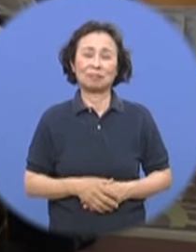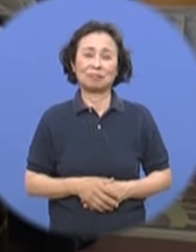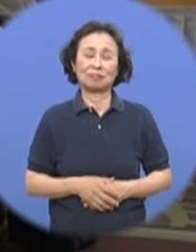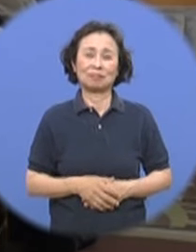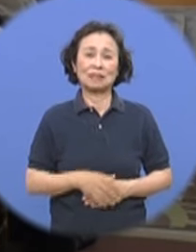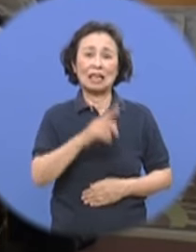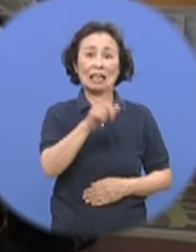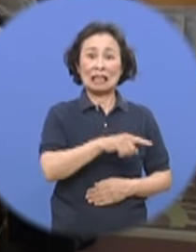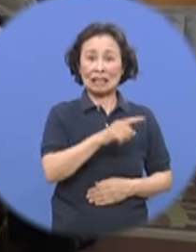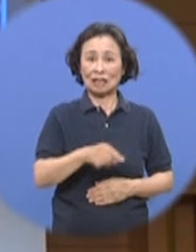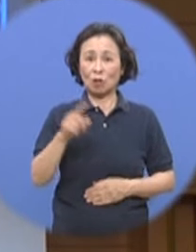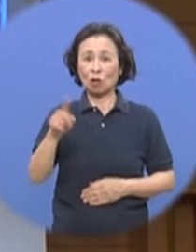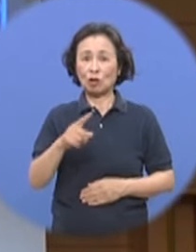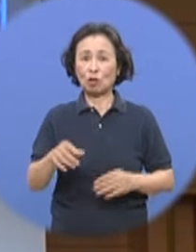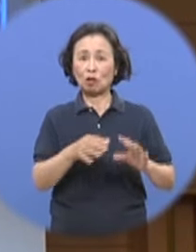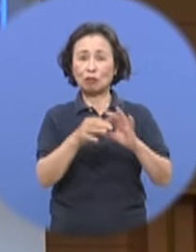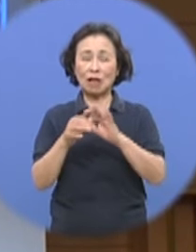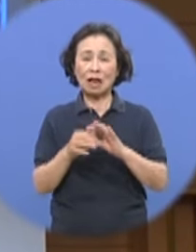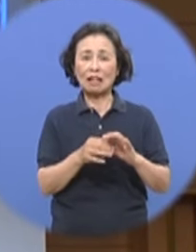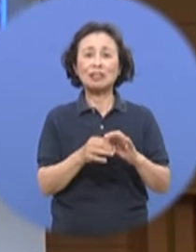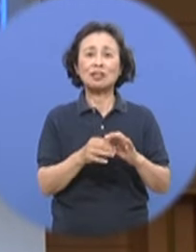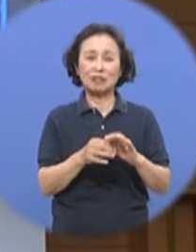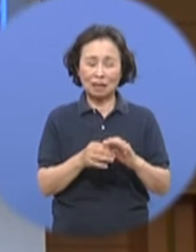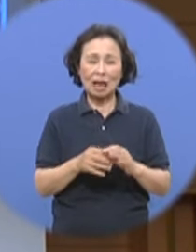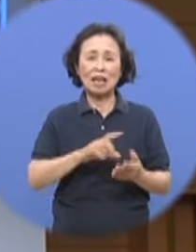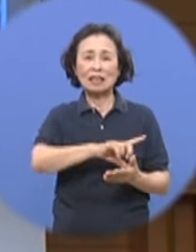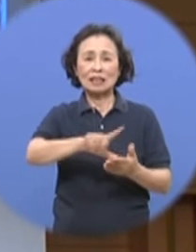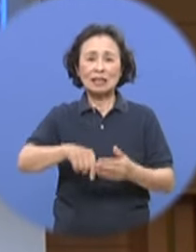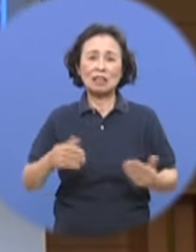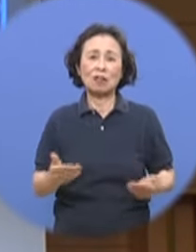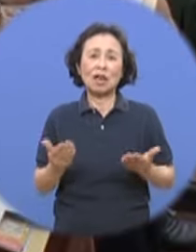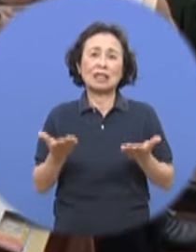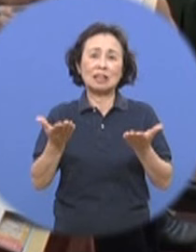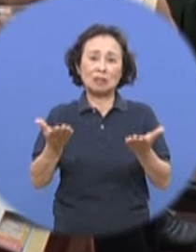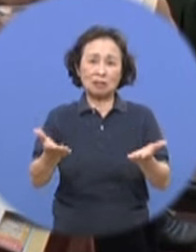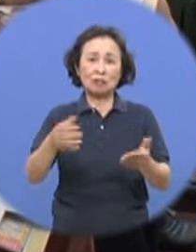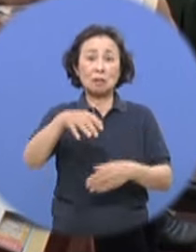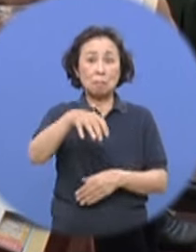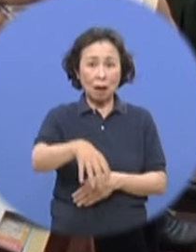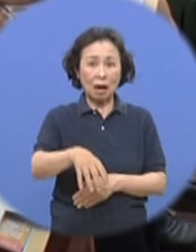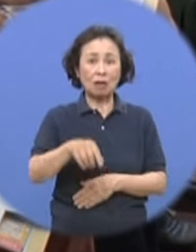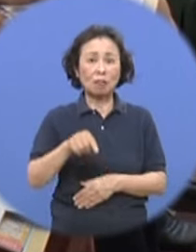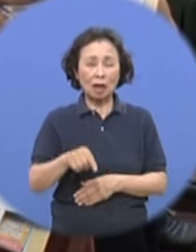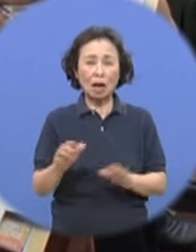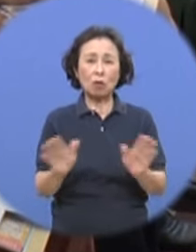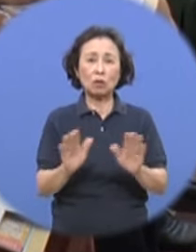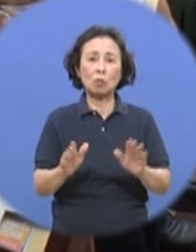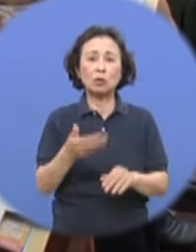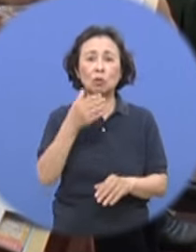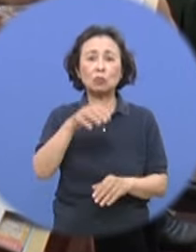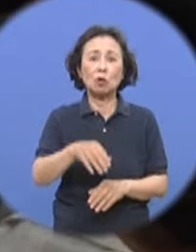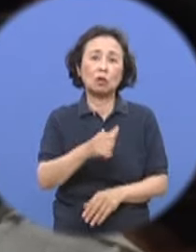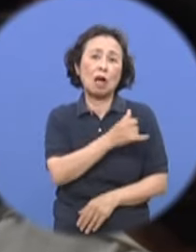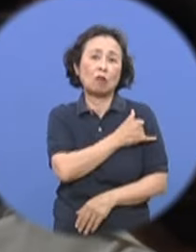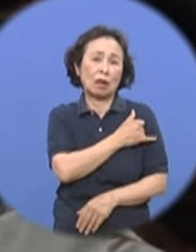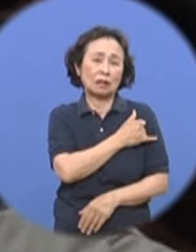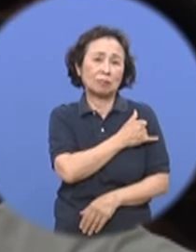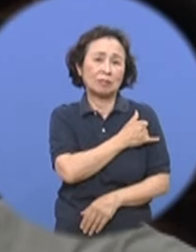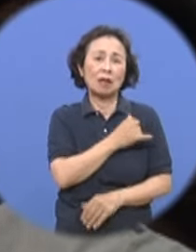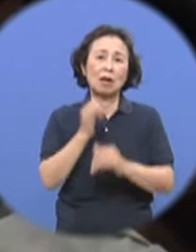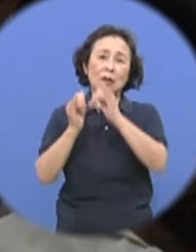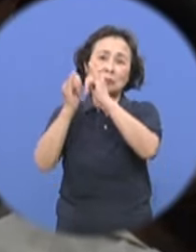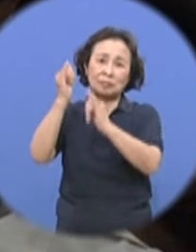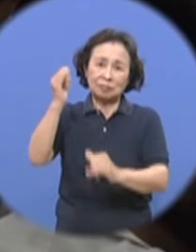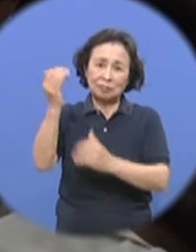人と人とのつながりによって地域を元気にしていく場が子ども食堂の役割である。多世代が交